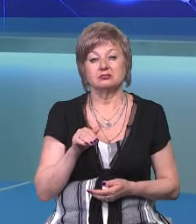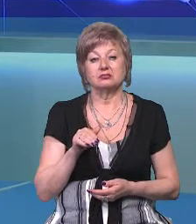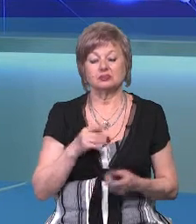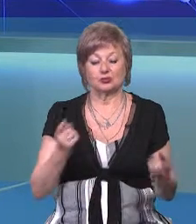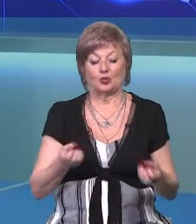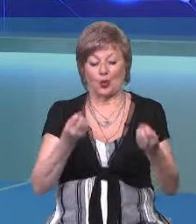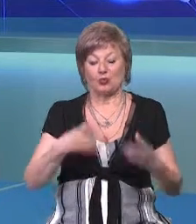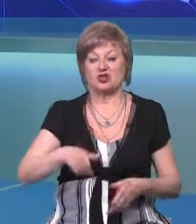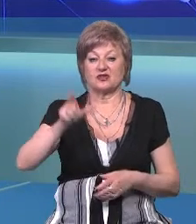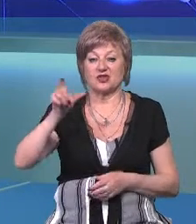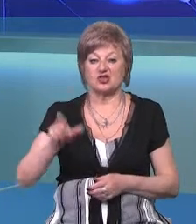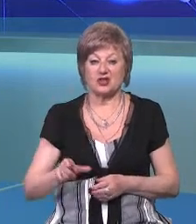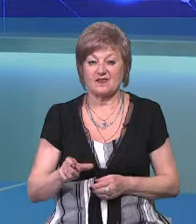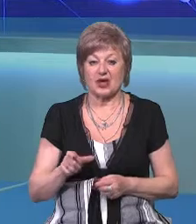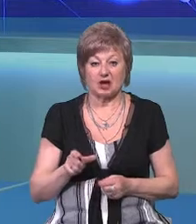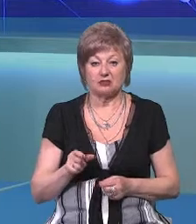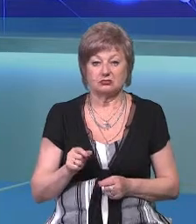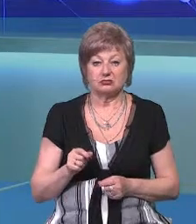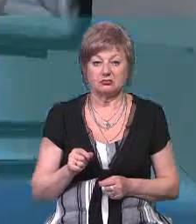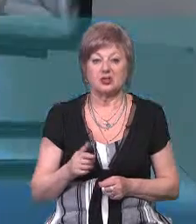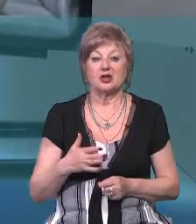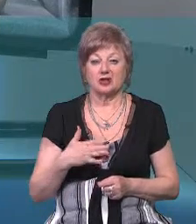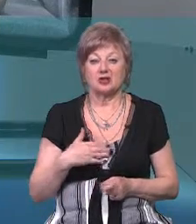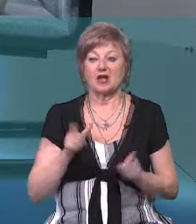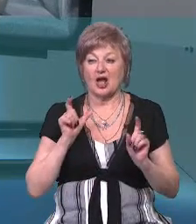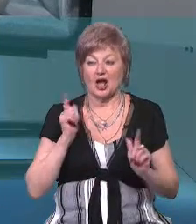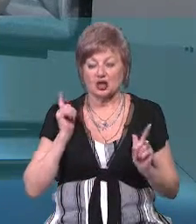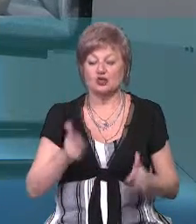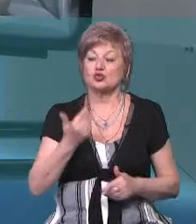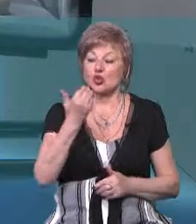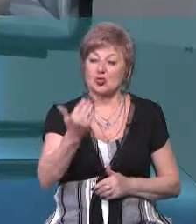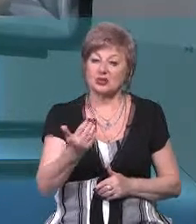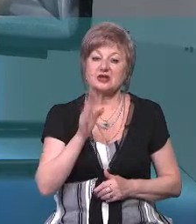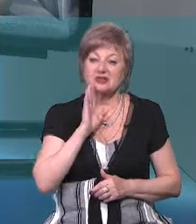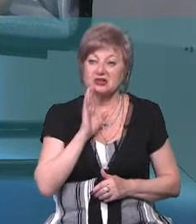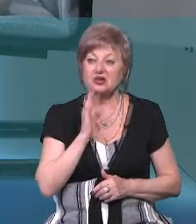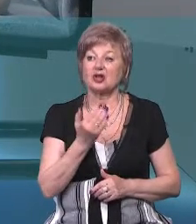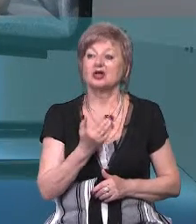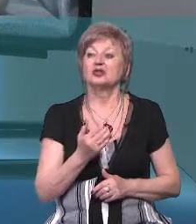пересічного громадянина, я згоден з панією про те, що